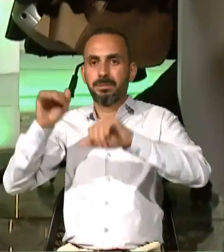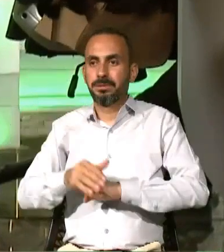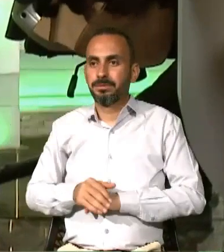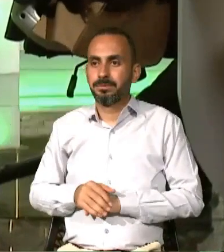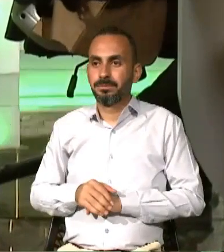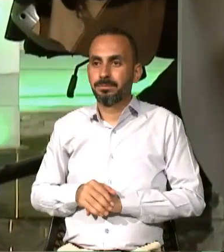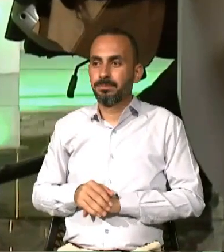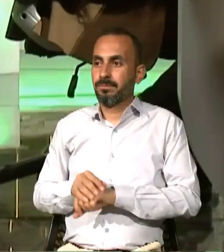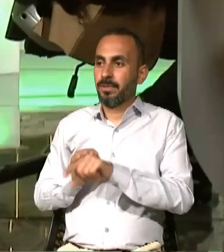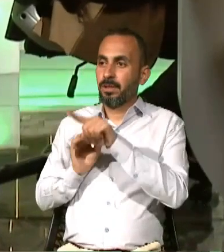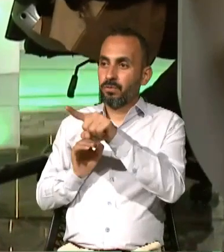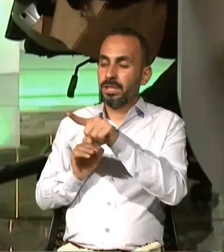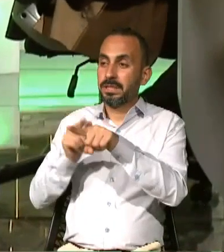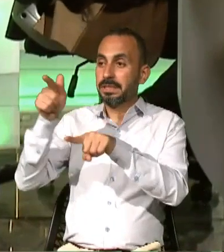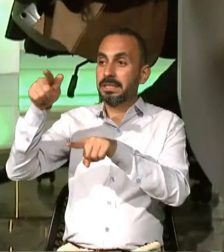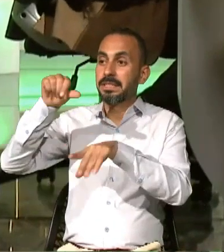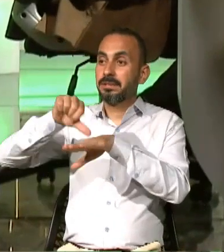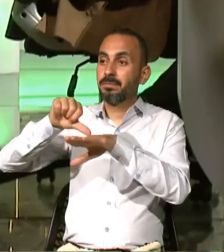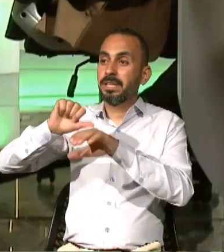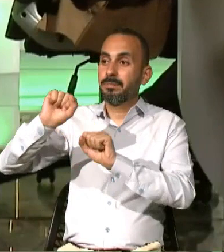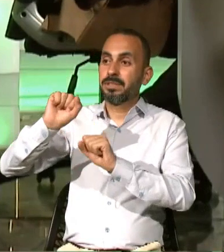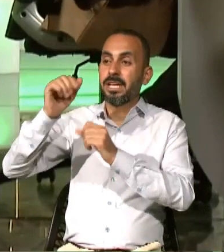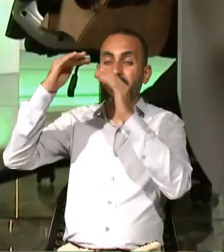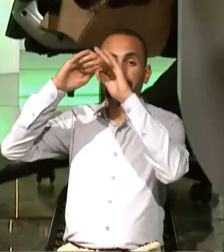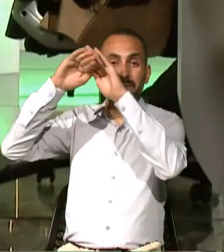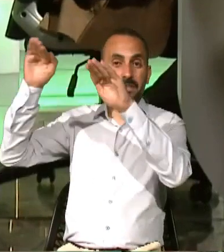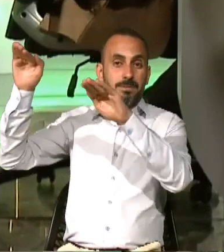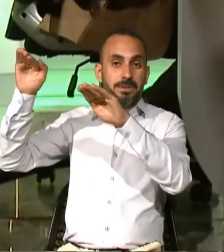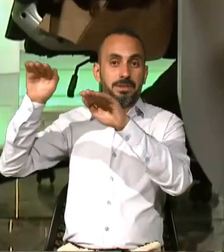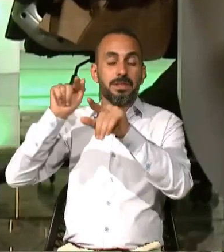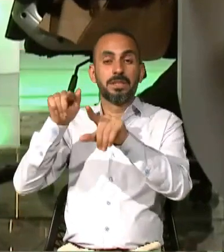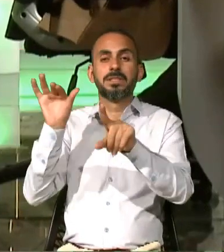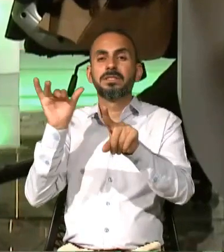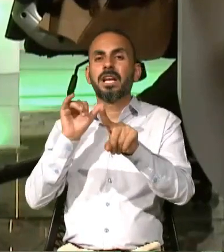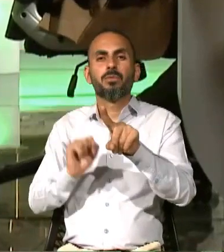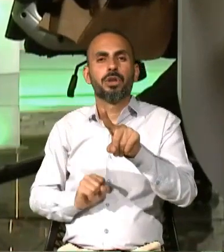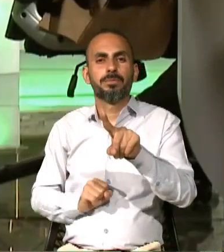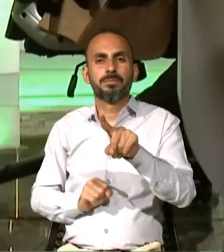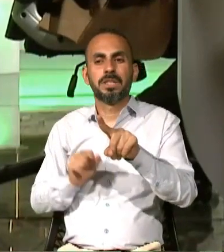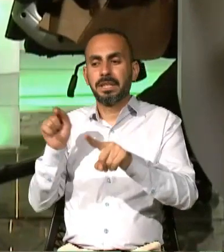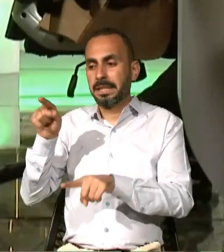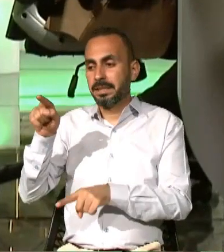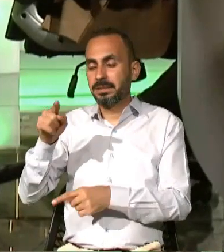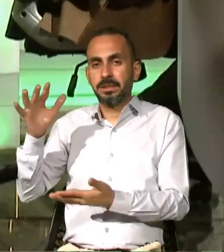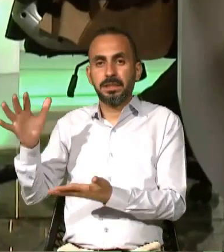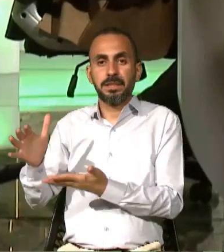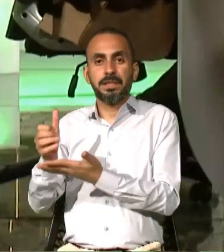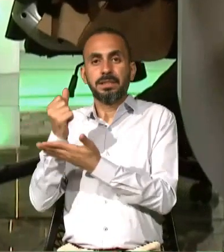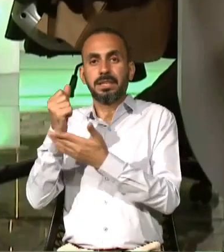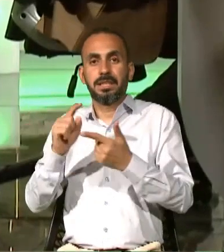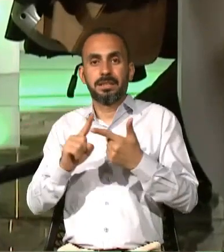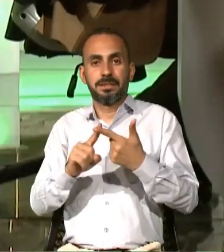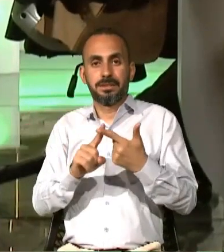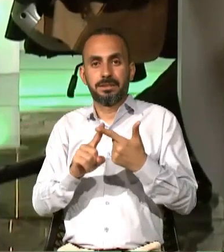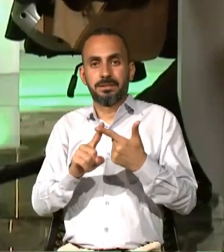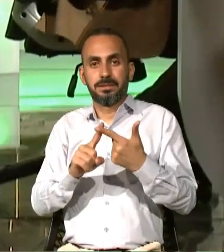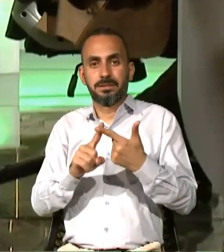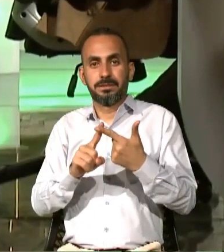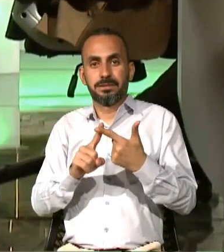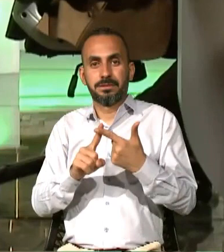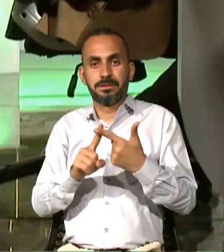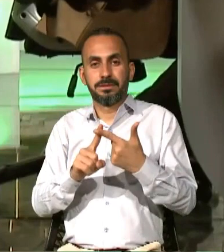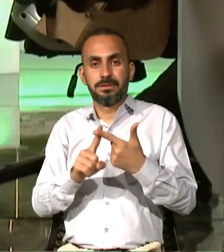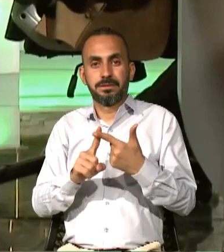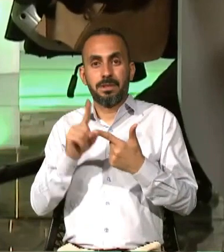ليك مكان أبدي، ان نقد بيت خيمتنا الارضي فلنا في السماء بناء. ها أنا آتي